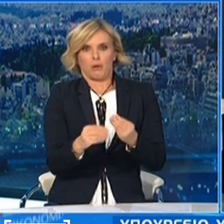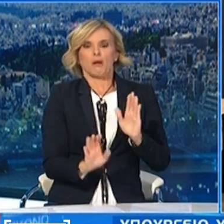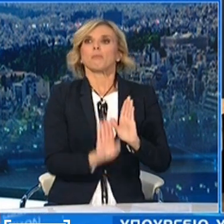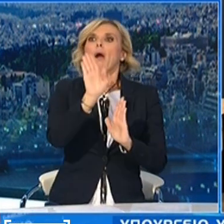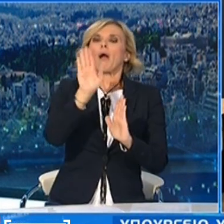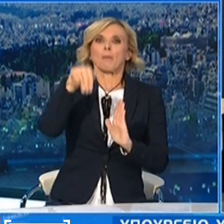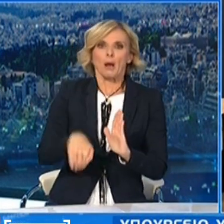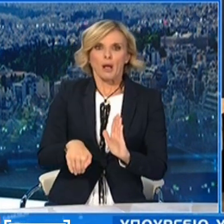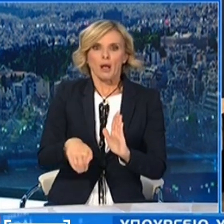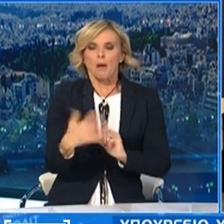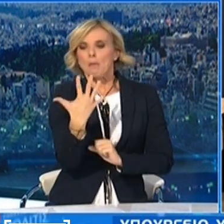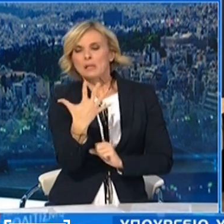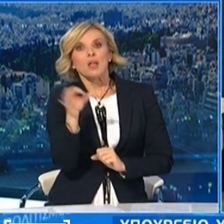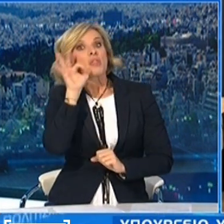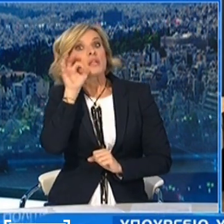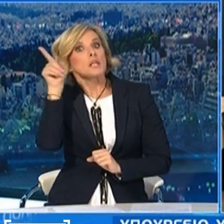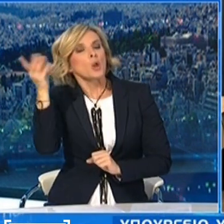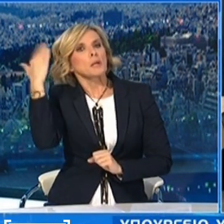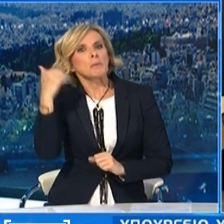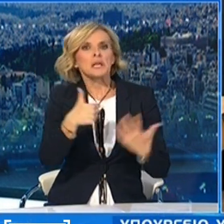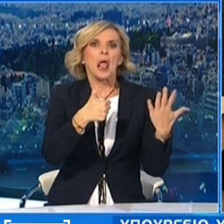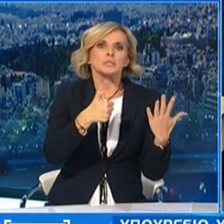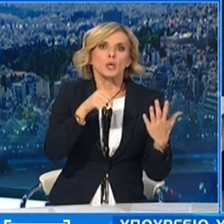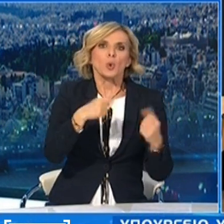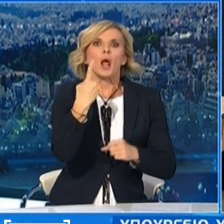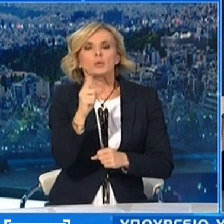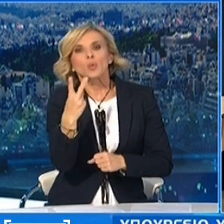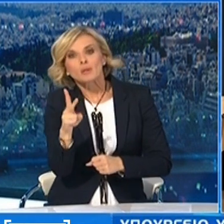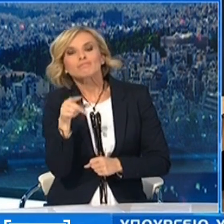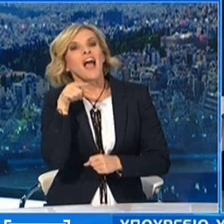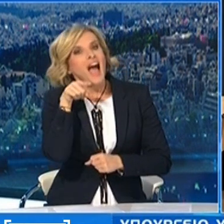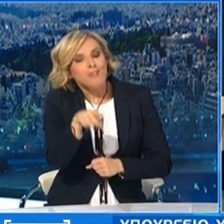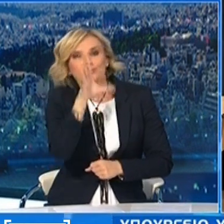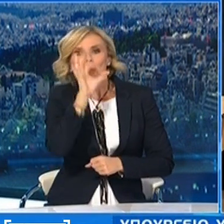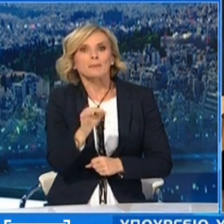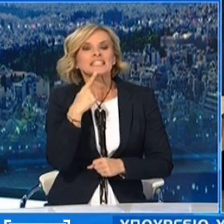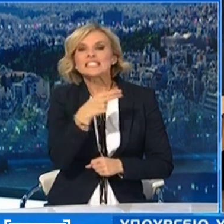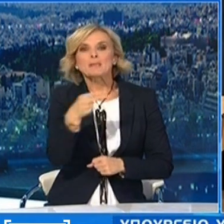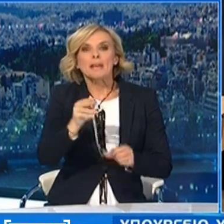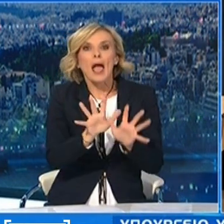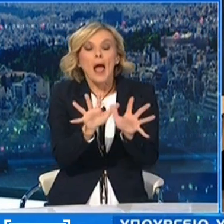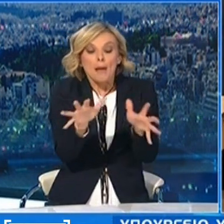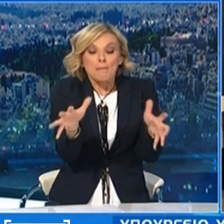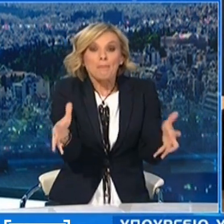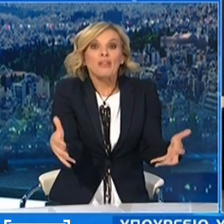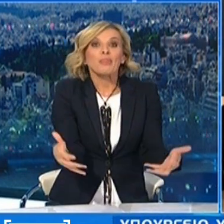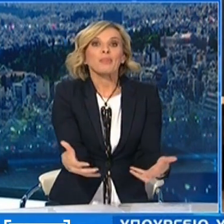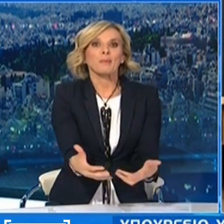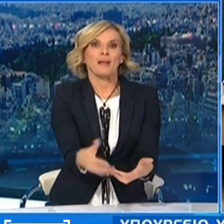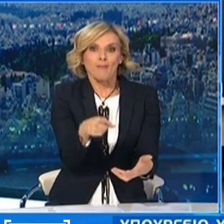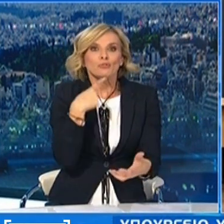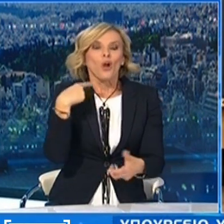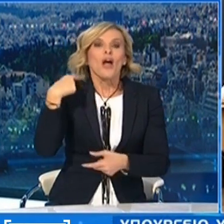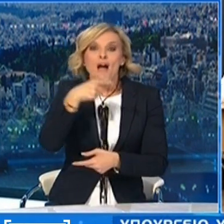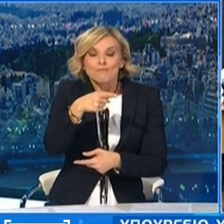διακυμάνσεις οι μεγάλες, ειδικά για τη Θεσσαλονίκη και για το Γιάννενα? Αυτό είναι το χαρακτηριστικό της επιδημίας. Είναι αυτό που από την πρώτη στιγμή οι